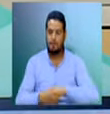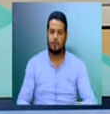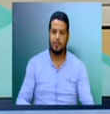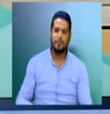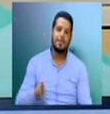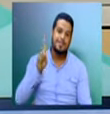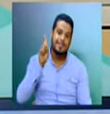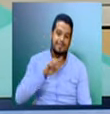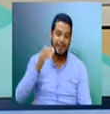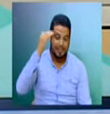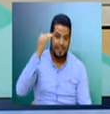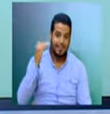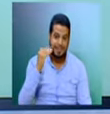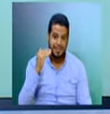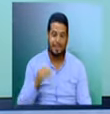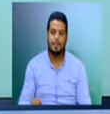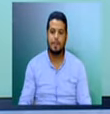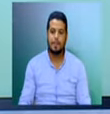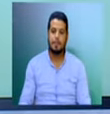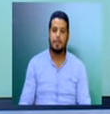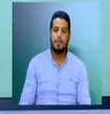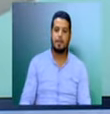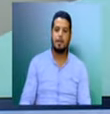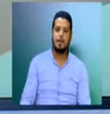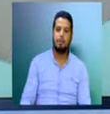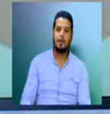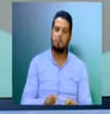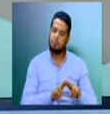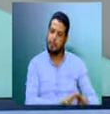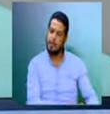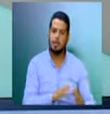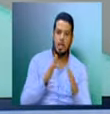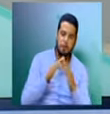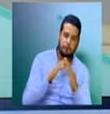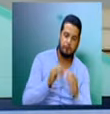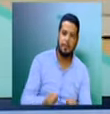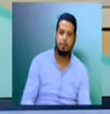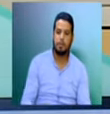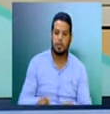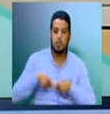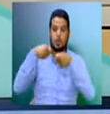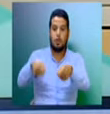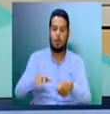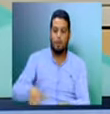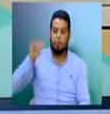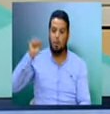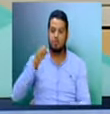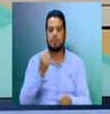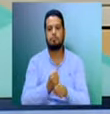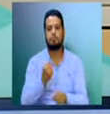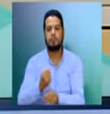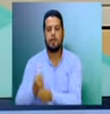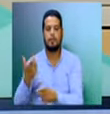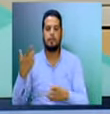سواء كانت هذه المرأة ماكسة في البيت أو غير ماكسة في البيت، من أجل توفير شغل يتاح لها